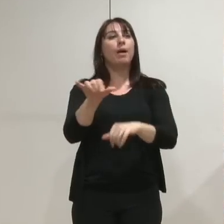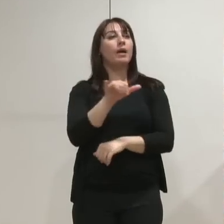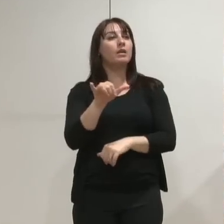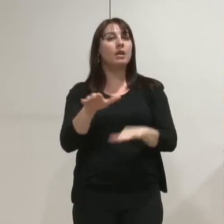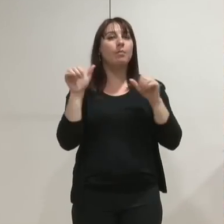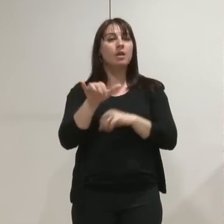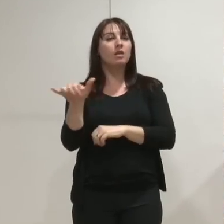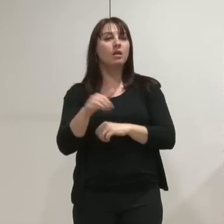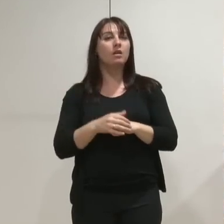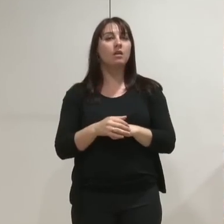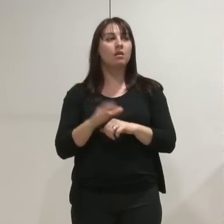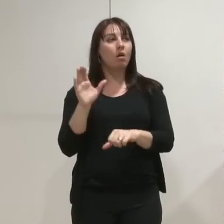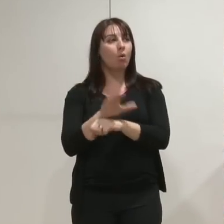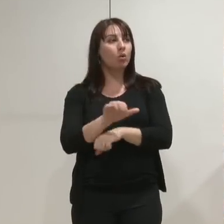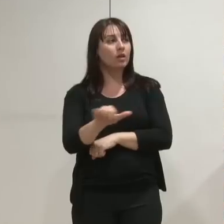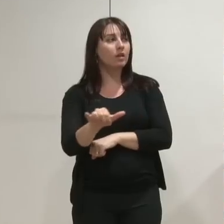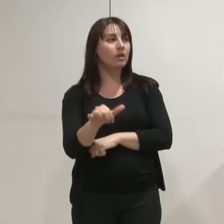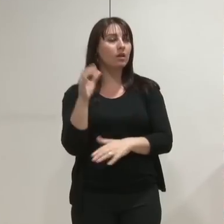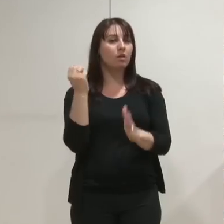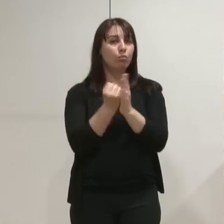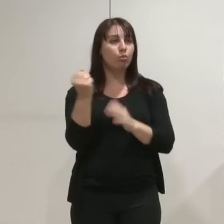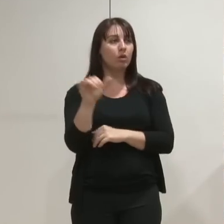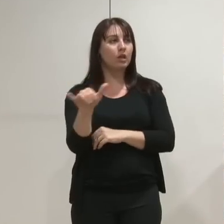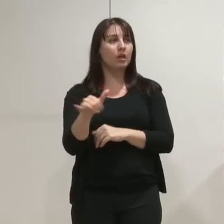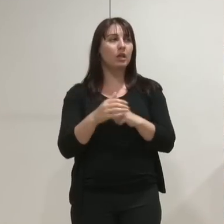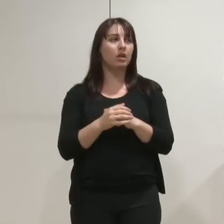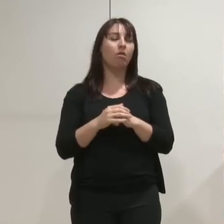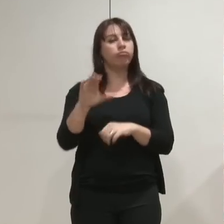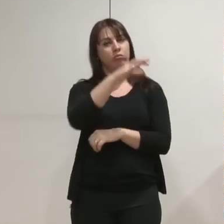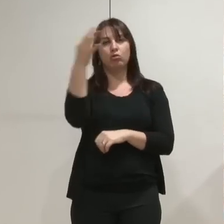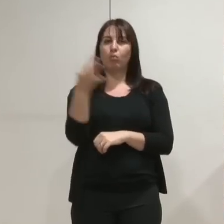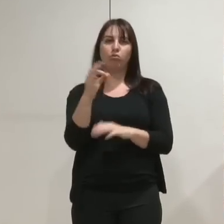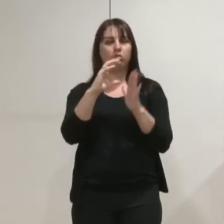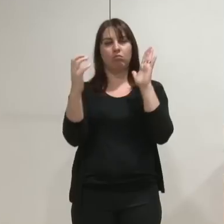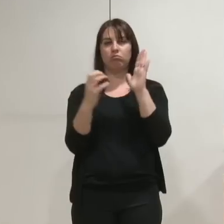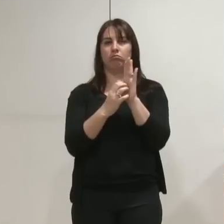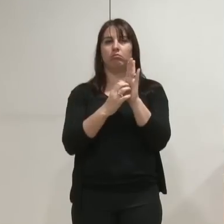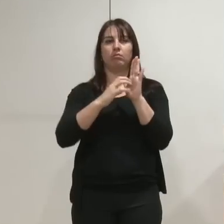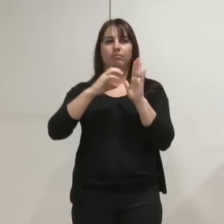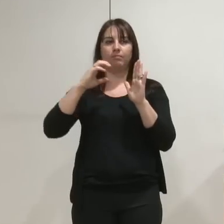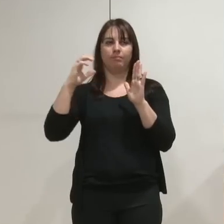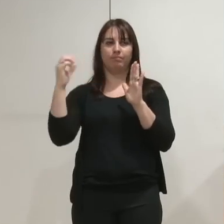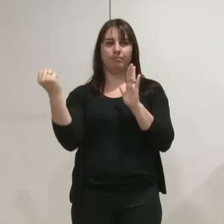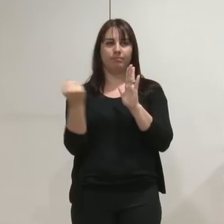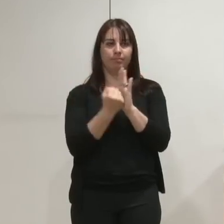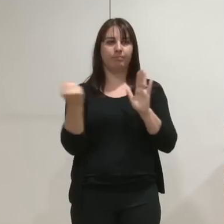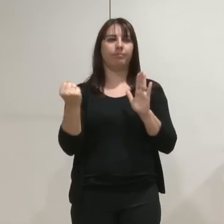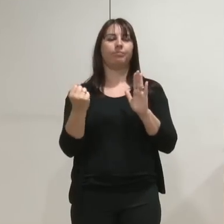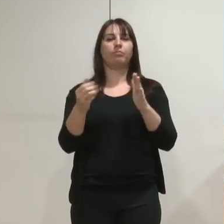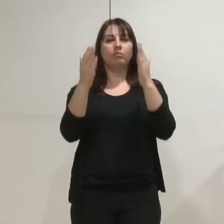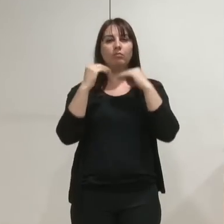qui s'abstient qui est contre qui est pour unanimité délibération